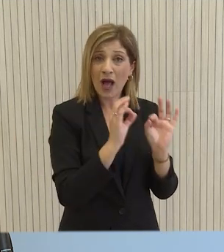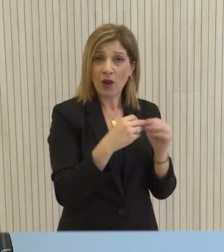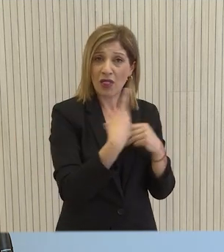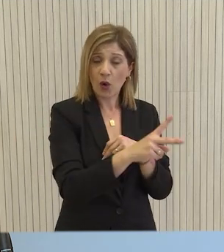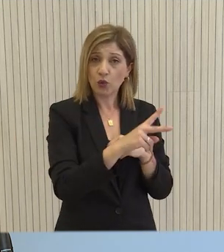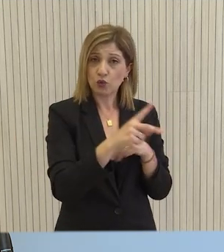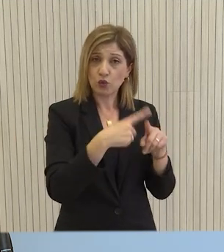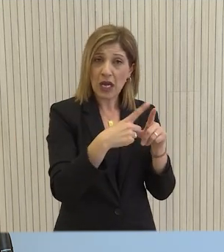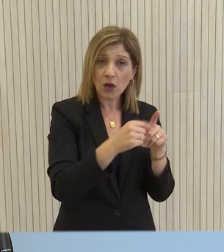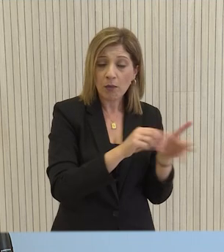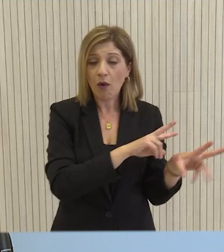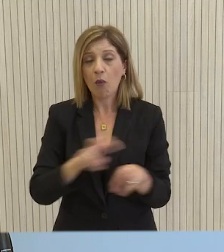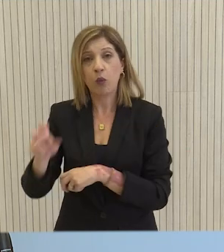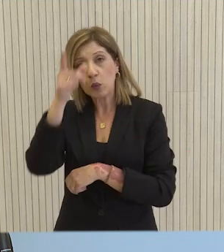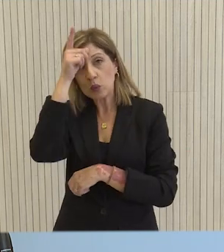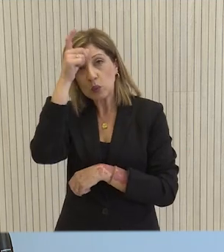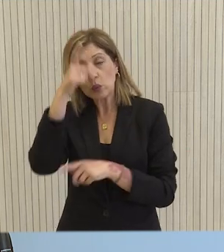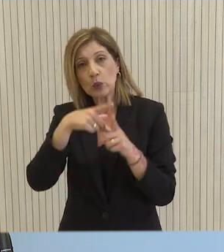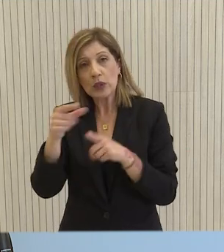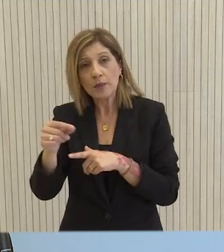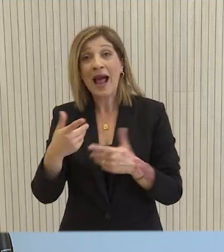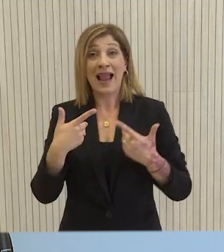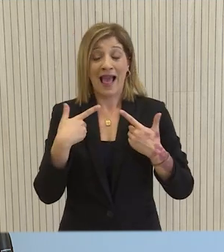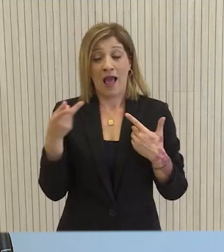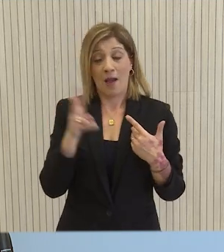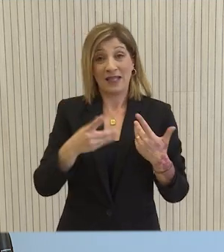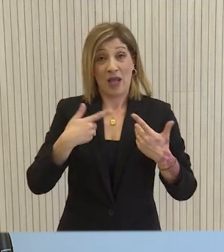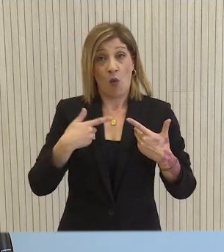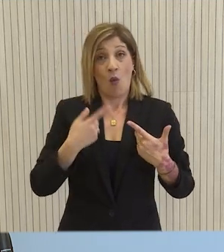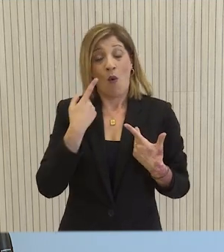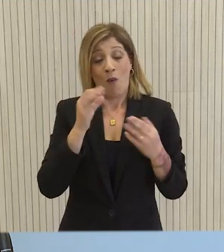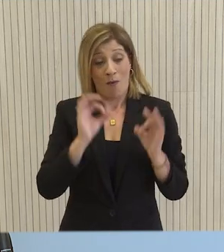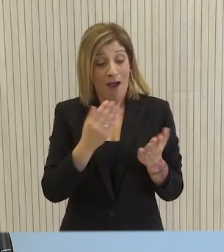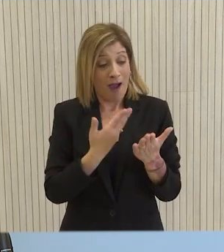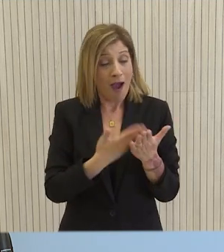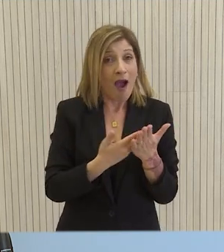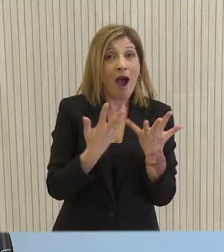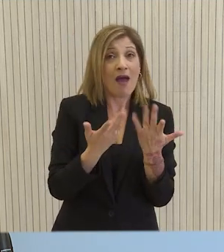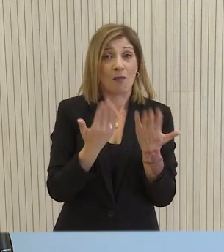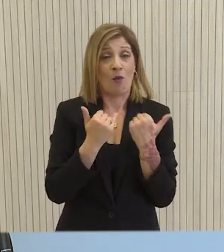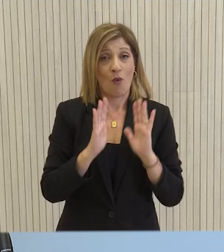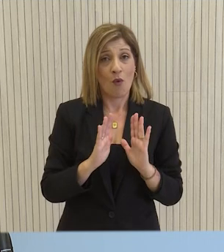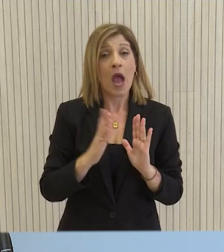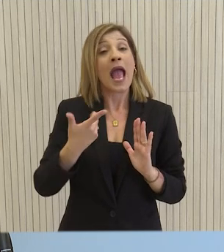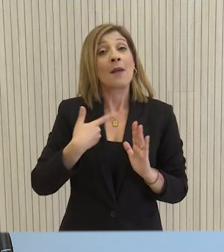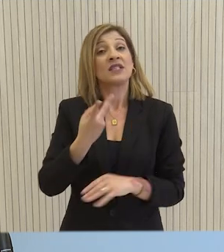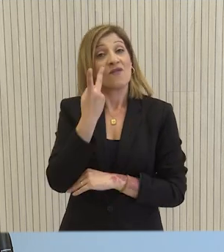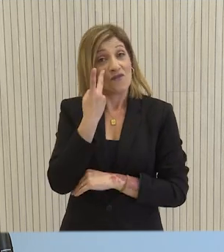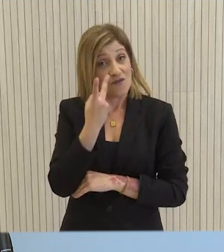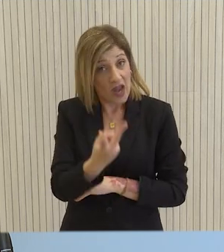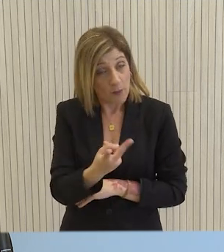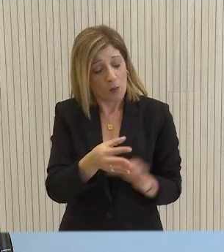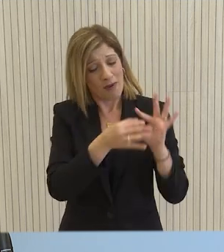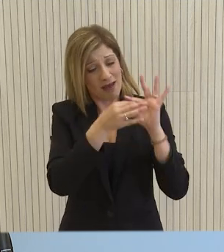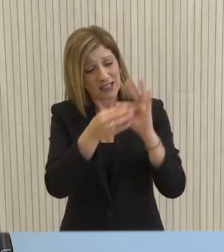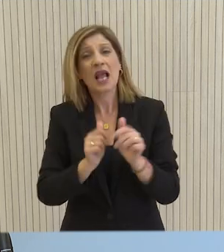Δεν έχω μπροστά μου εγώ ενώπιον με αυτή τη στιγμή. Αν θέλετε συγκεκριμένο αριθμό, αυτό το οποίο μπορώ να σας πω υπεύθυνα ότι ναι, είναι υποστενή παρακολούθηση. Παρακολουθούμε διαρκώς